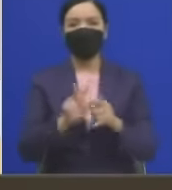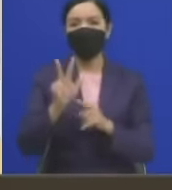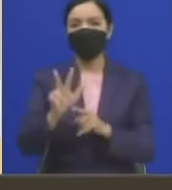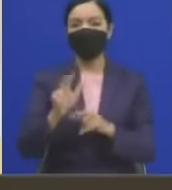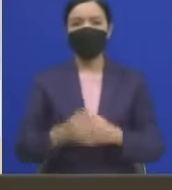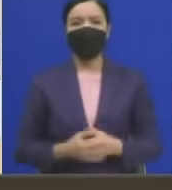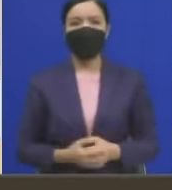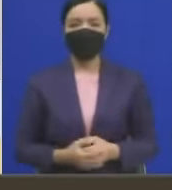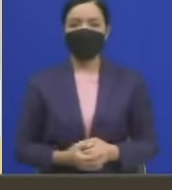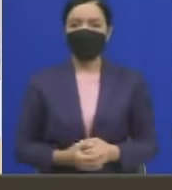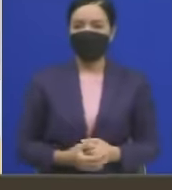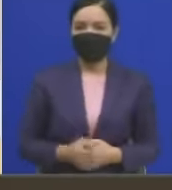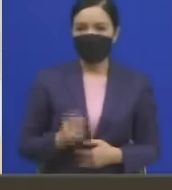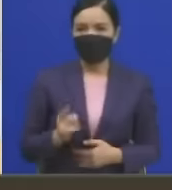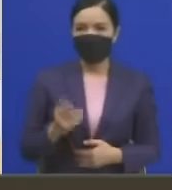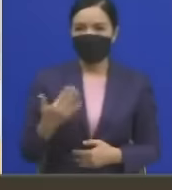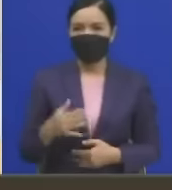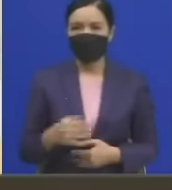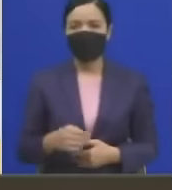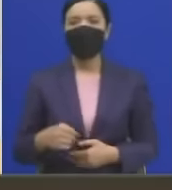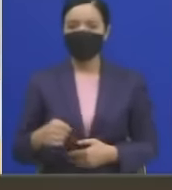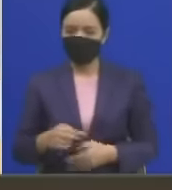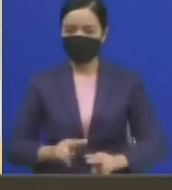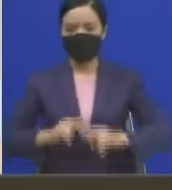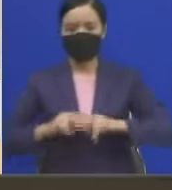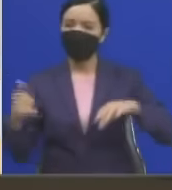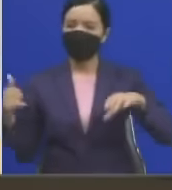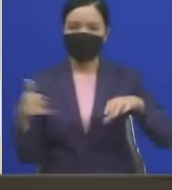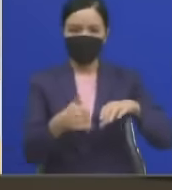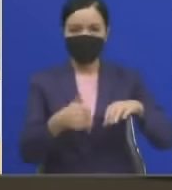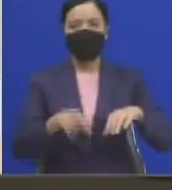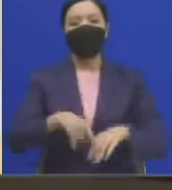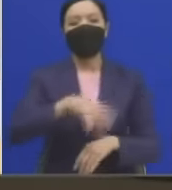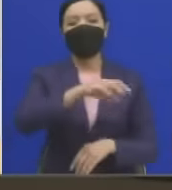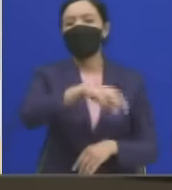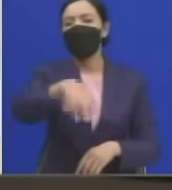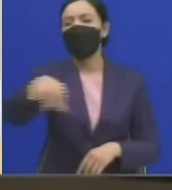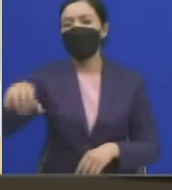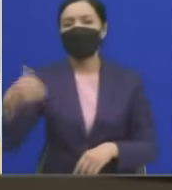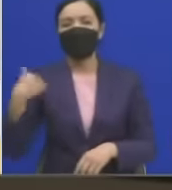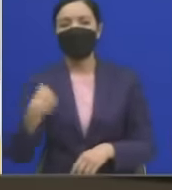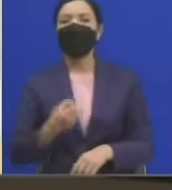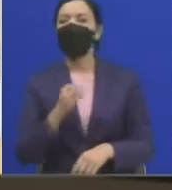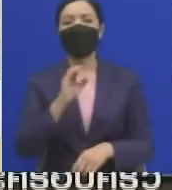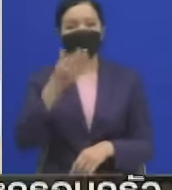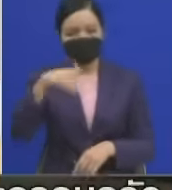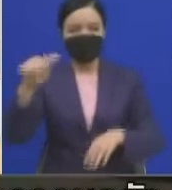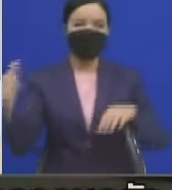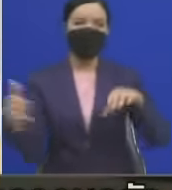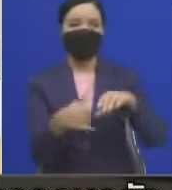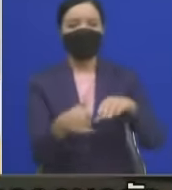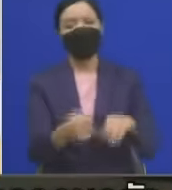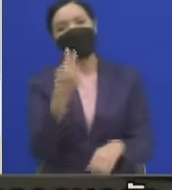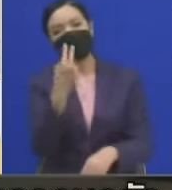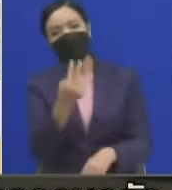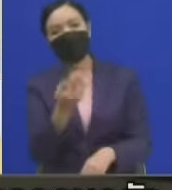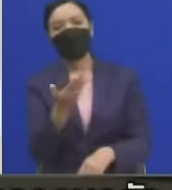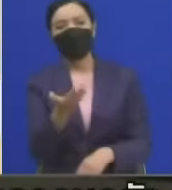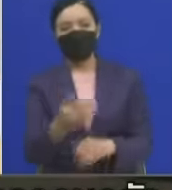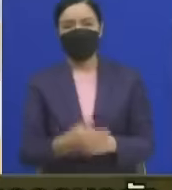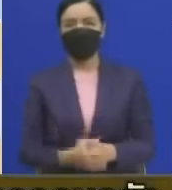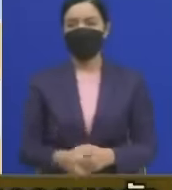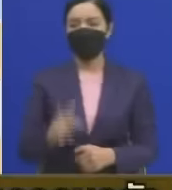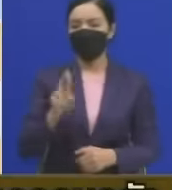เราถึงบอกว่าจริงๆ walk in ยังได้เลยนะครับหลายแห่งก็ให้วอล์กอินไปเลยเราก็ต้องดูนิดนึง ครับ